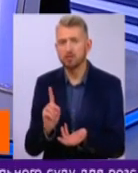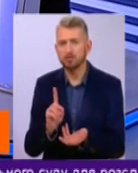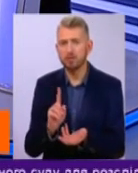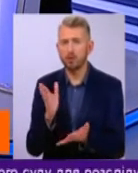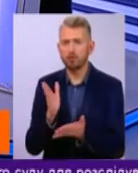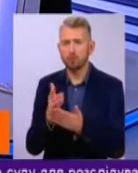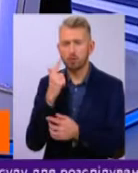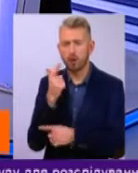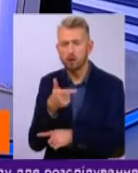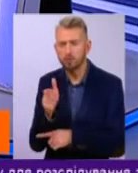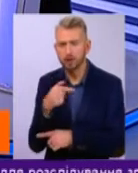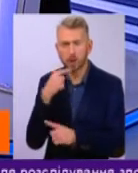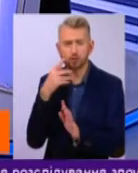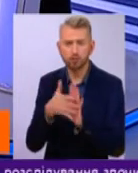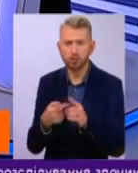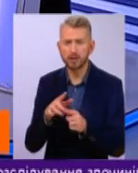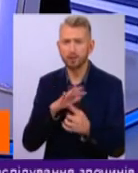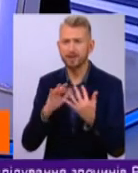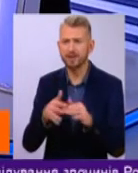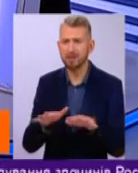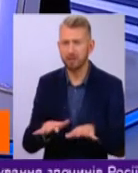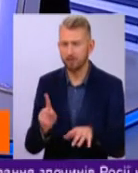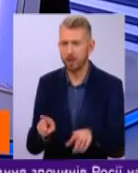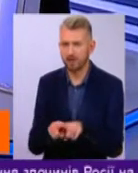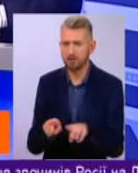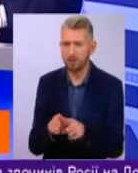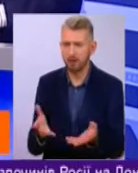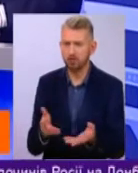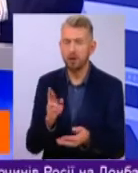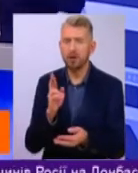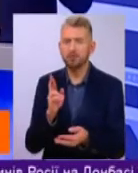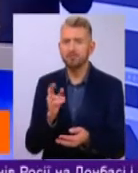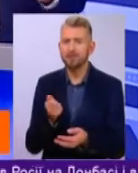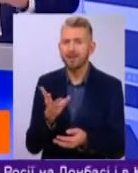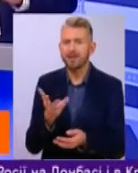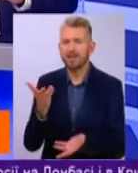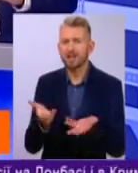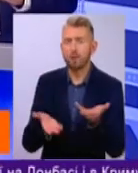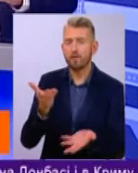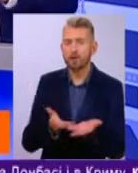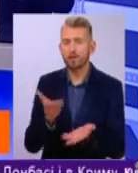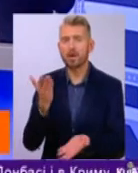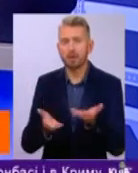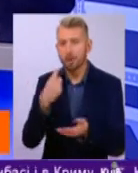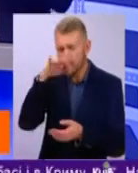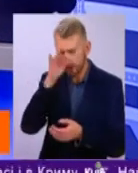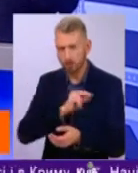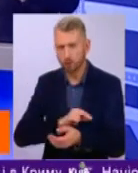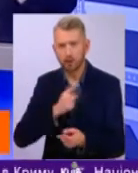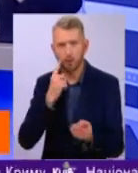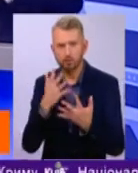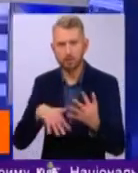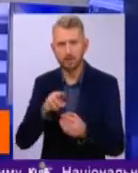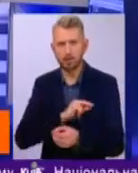існують камери спостереження? Я розумію, що це була сільська місцевість, але тим не менше. Наскільки ймовірно, якщо навіть поліція би працювала, уявімо, що